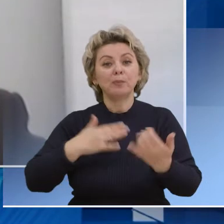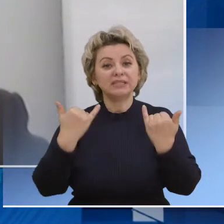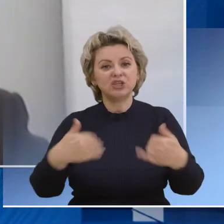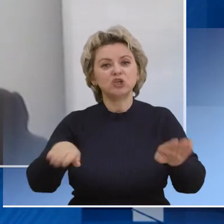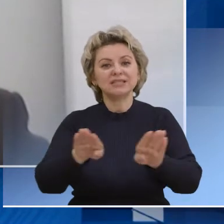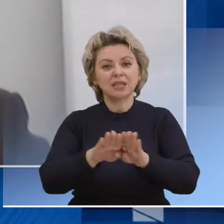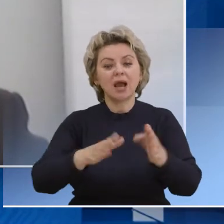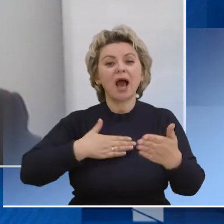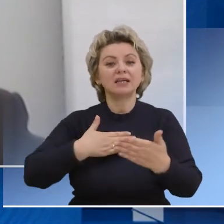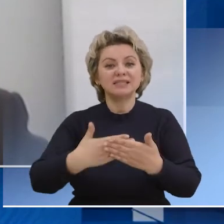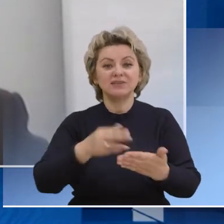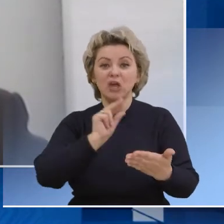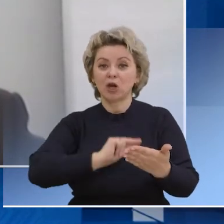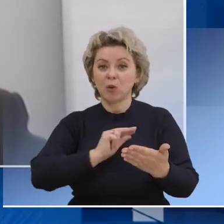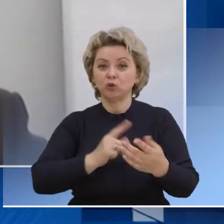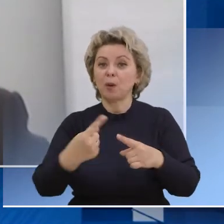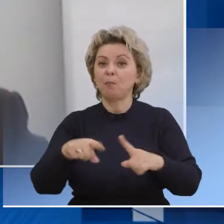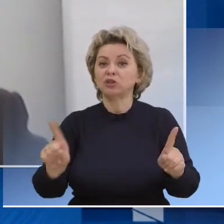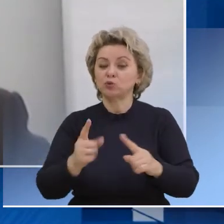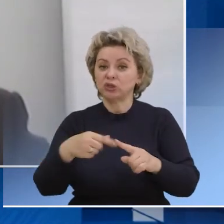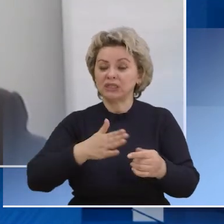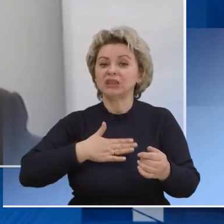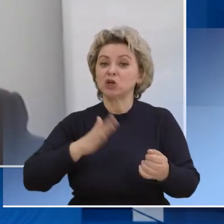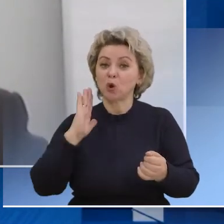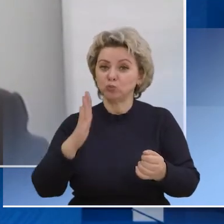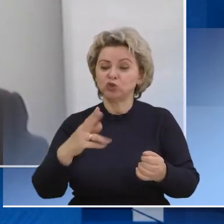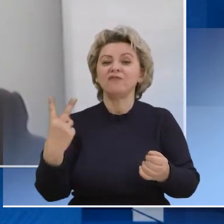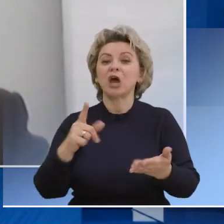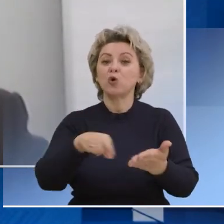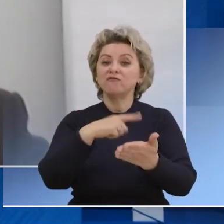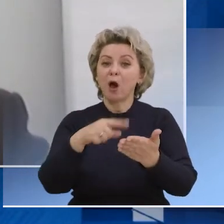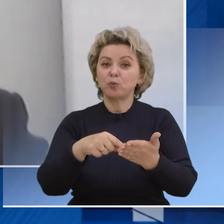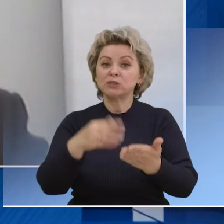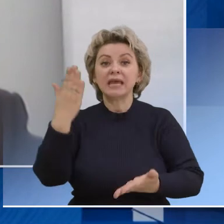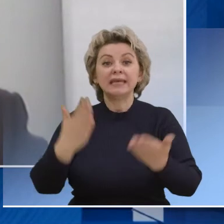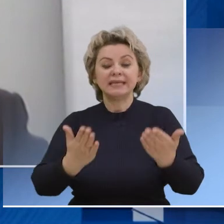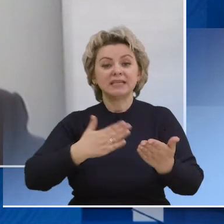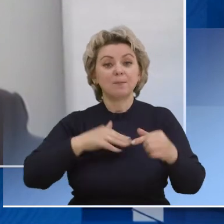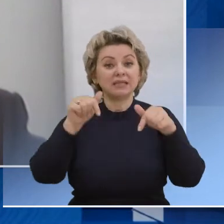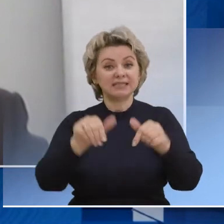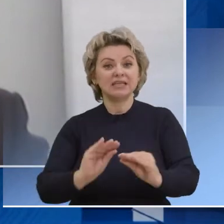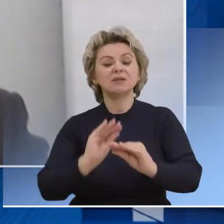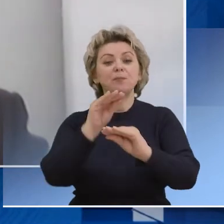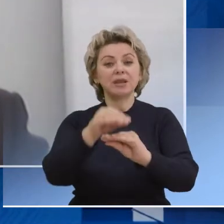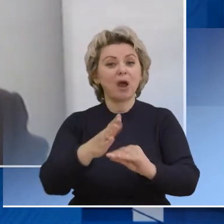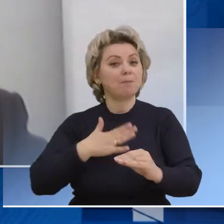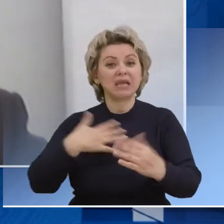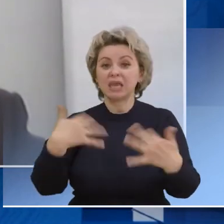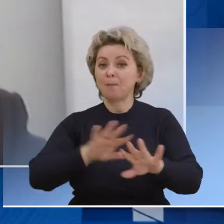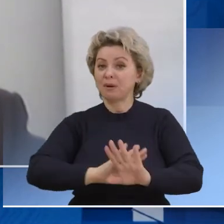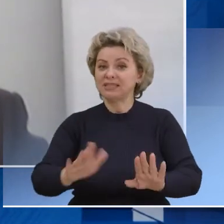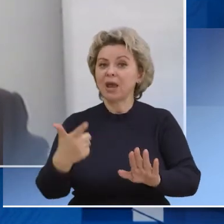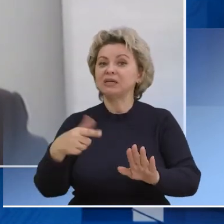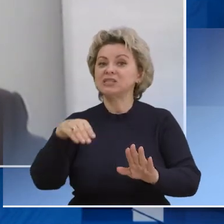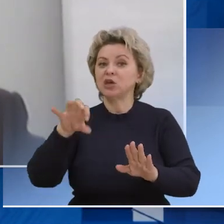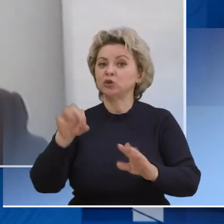Мы сейчас так активно работаем, потому что это наше будущее. И второй вопрос. Если мы здесь прибавляем, мы не потеряем